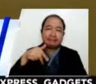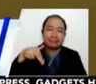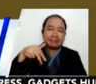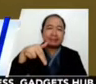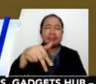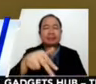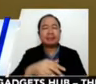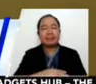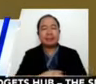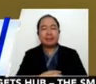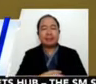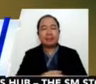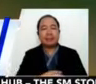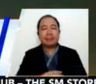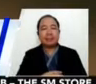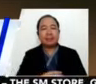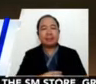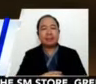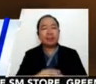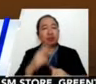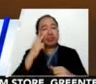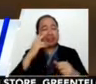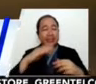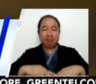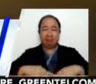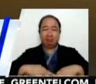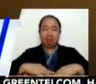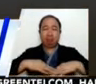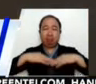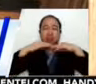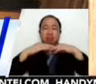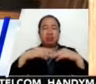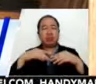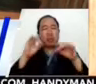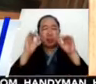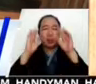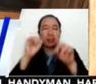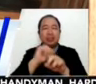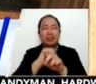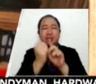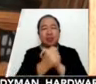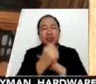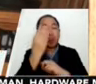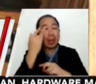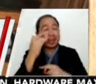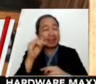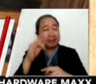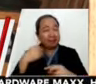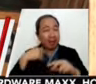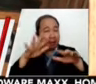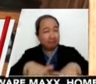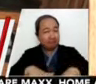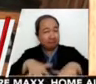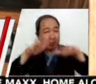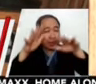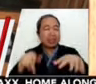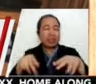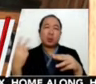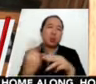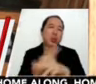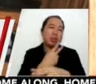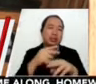Umabot na sa dibdib ang baha. Grabe talaga yung sitwasyon namin kasi every time may mga baha dito, ito pinaka-worst na baha na